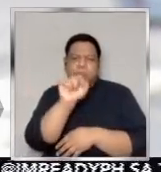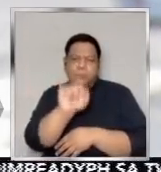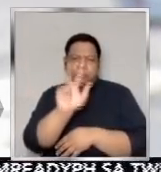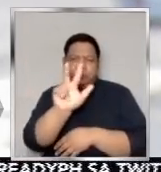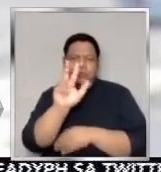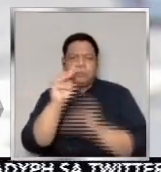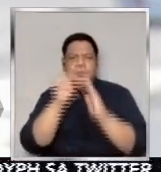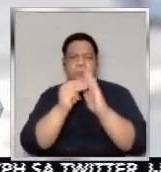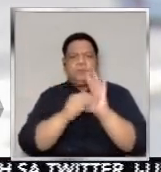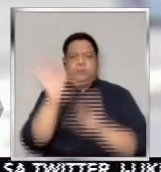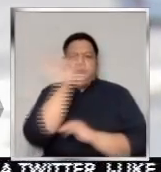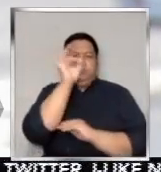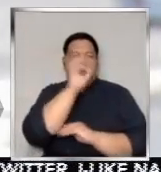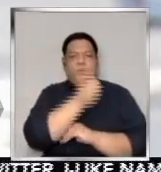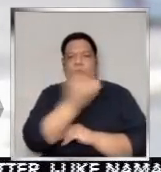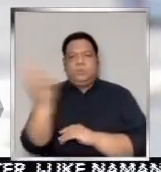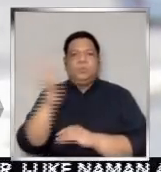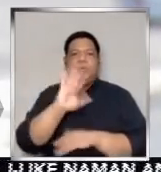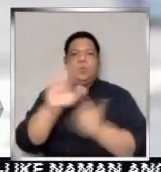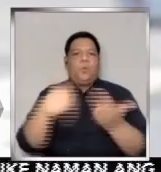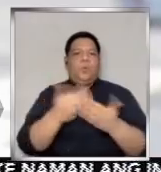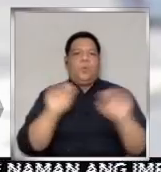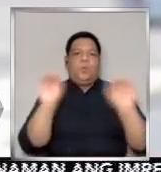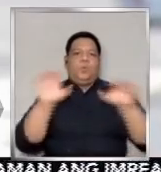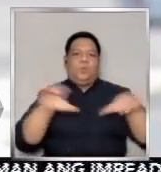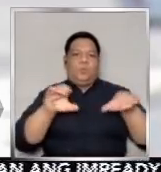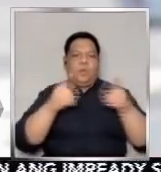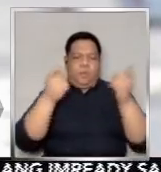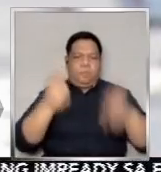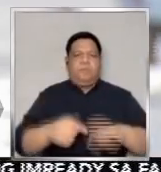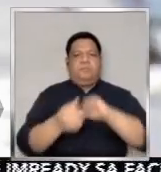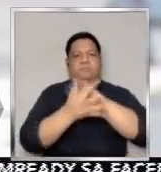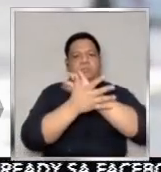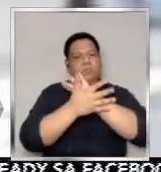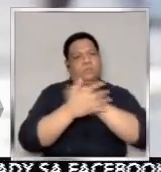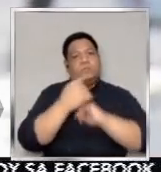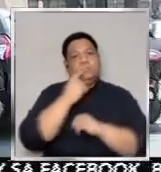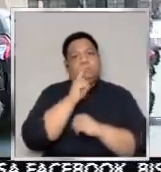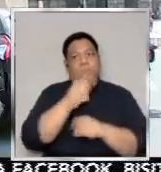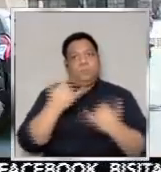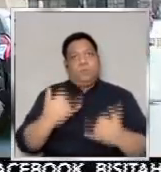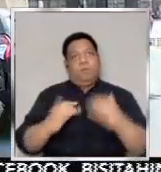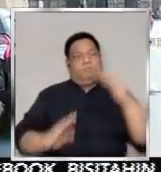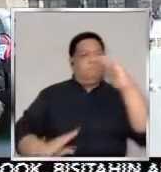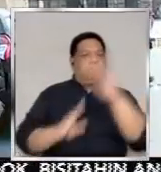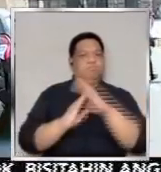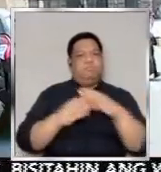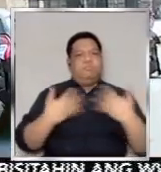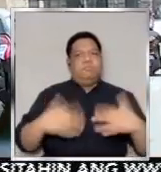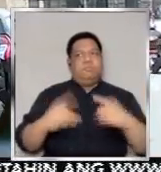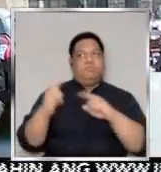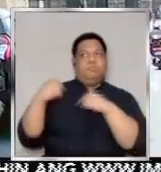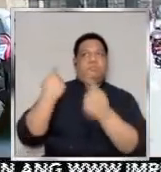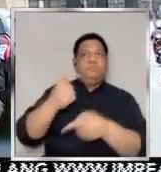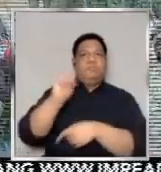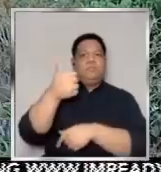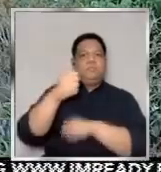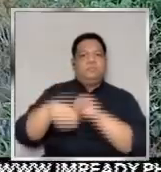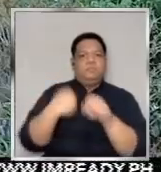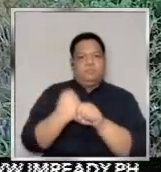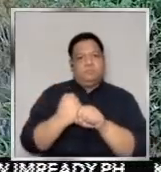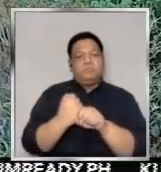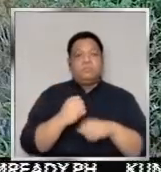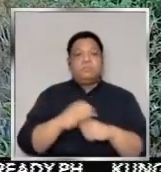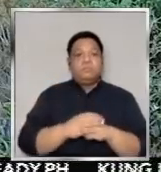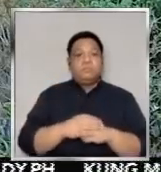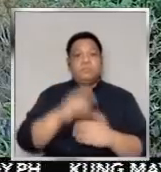2020 dahil sa COVID-19. Record high daw itong may tuturing sa nakalipas na dekada. May mga nakalatag na raw na programa ang pamahalaan,